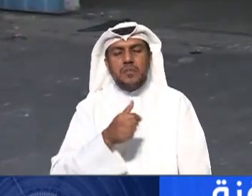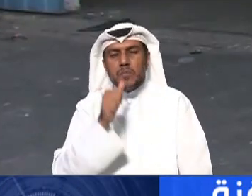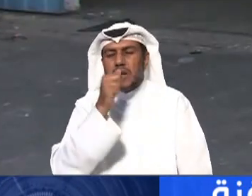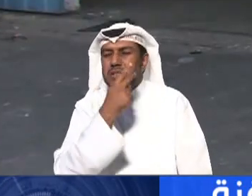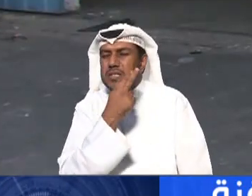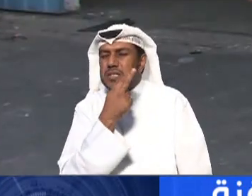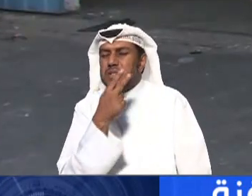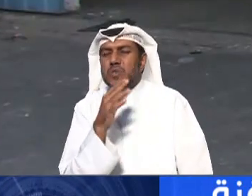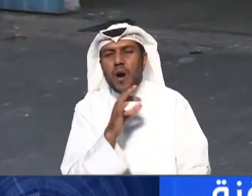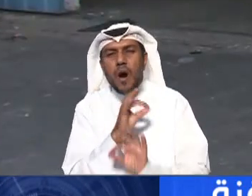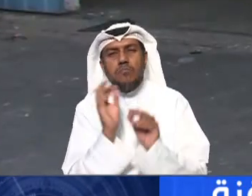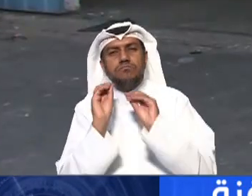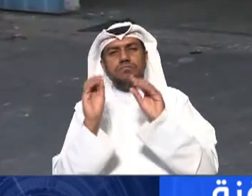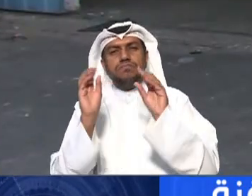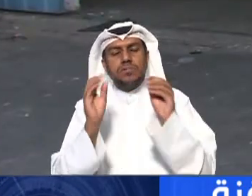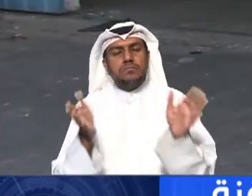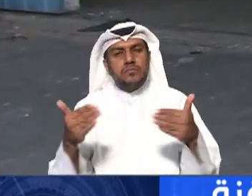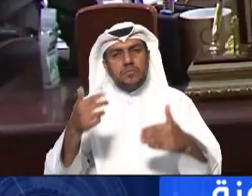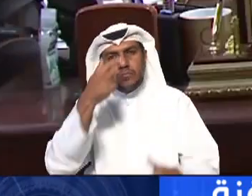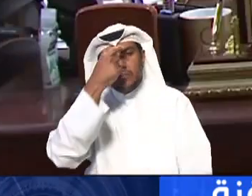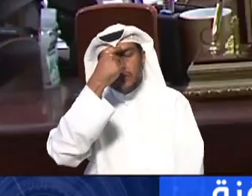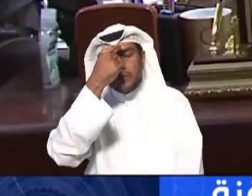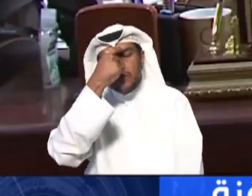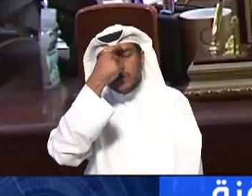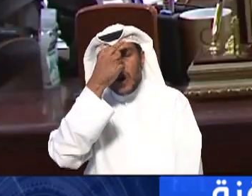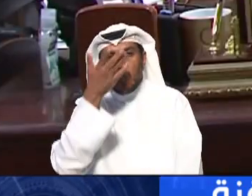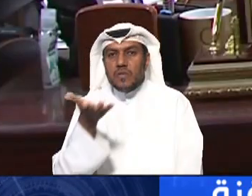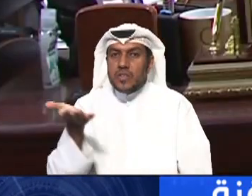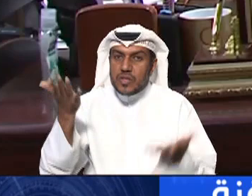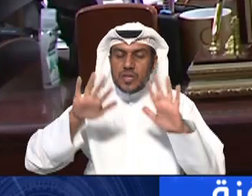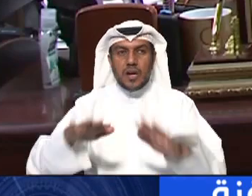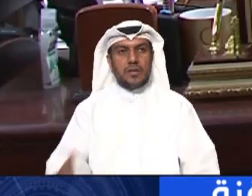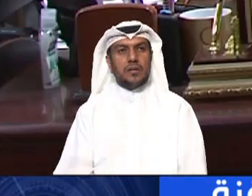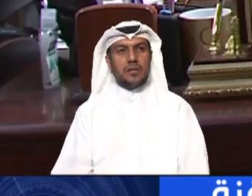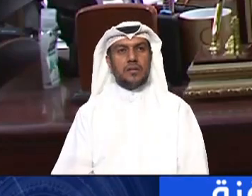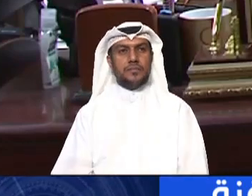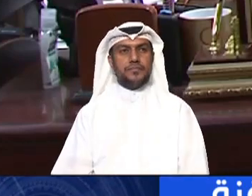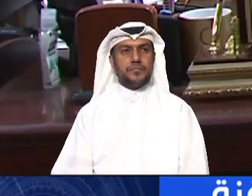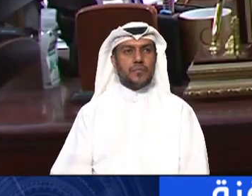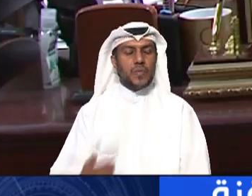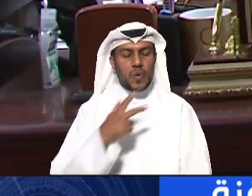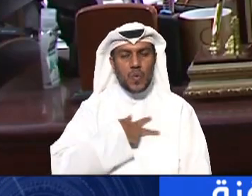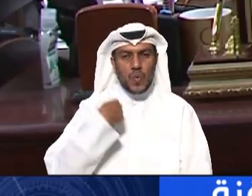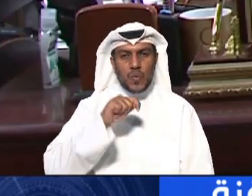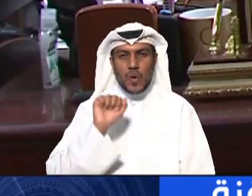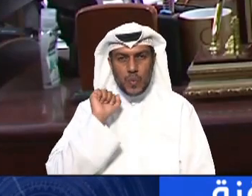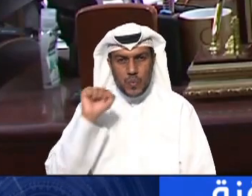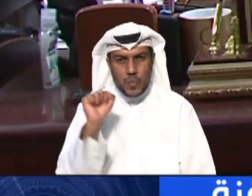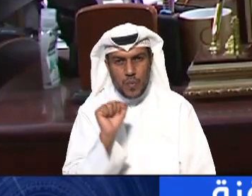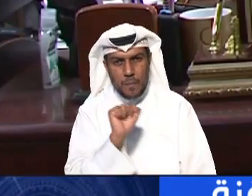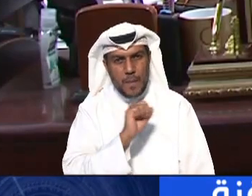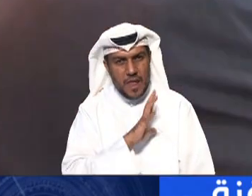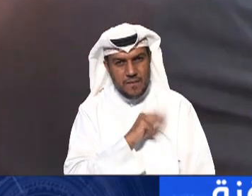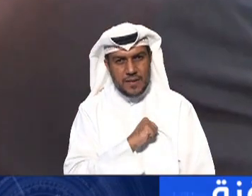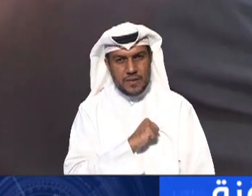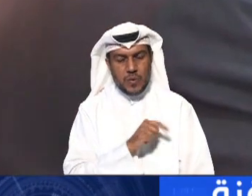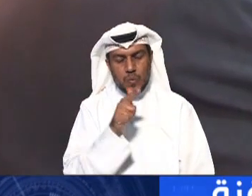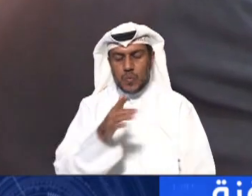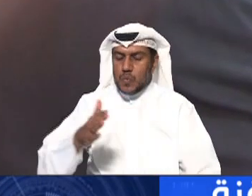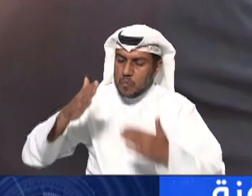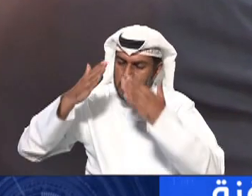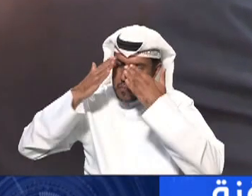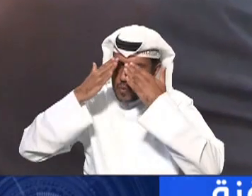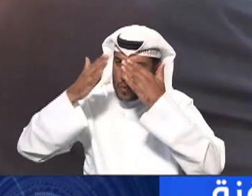ازدياد أعداد المصابين بالفيروس، حيث عبرت وزارة التنمية الاجتماعية عن شكرها العميق